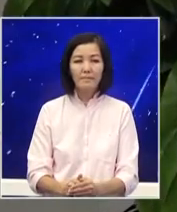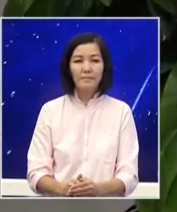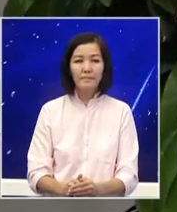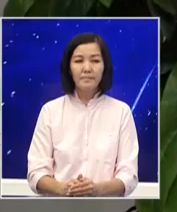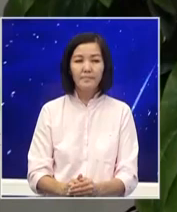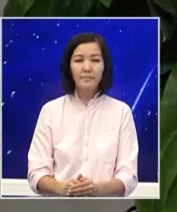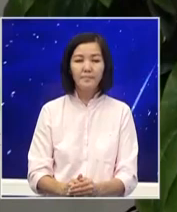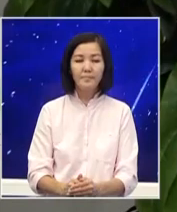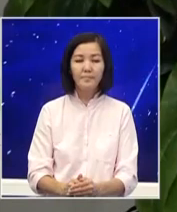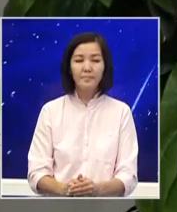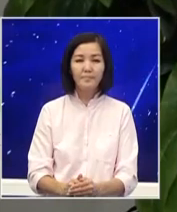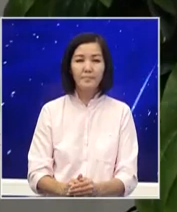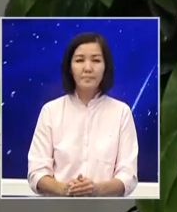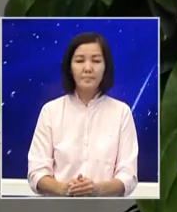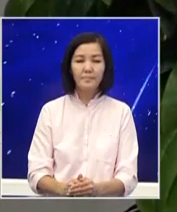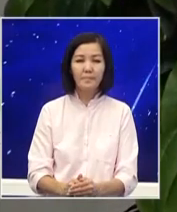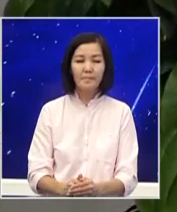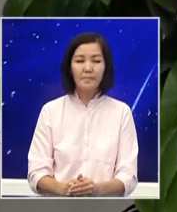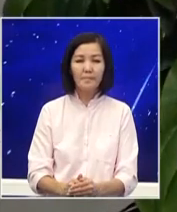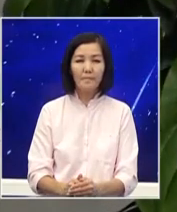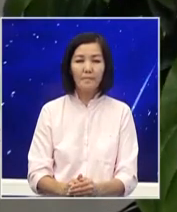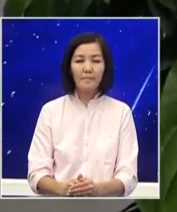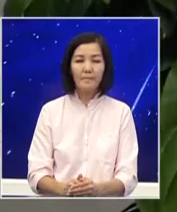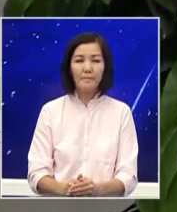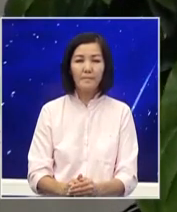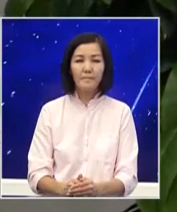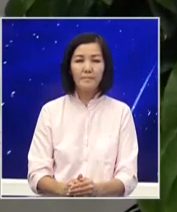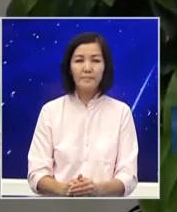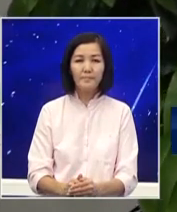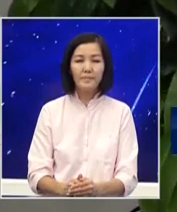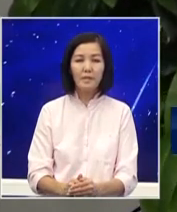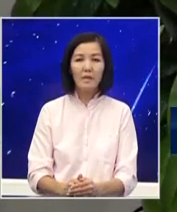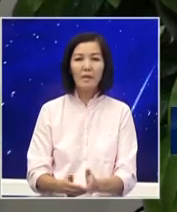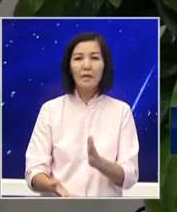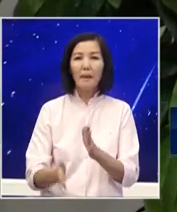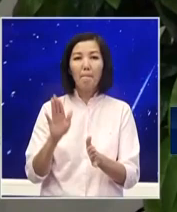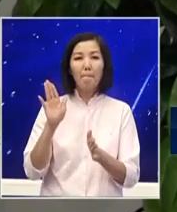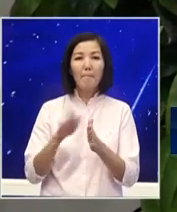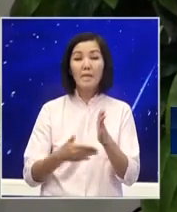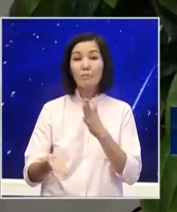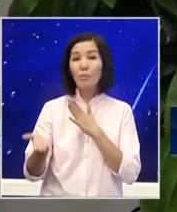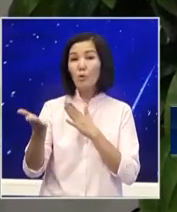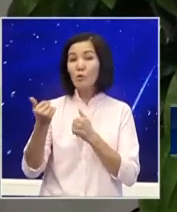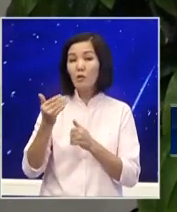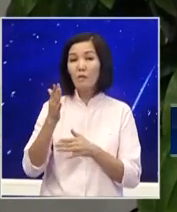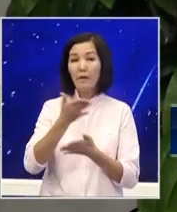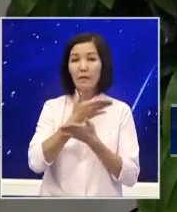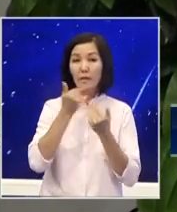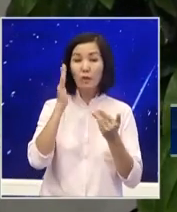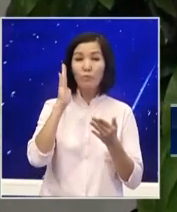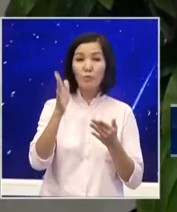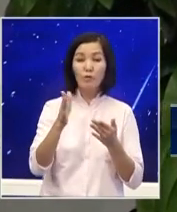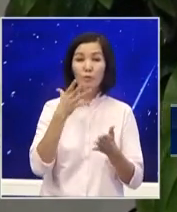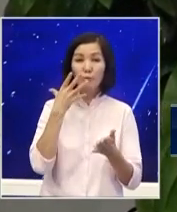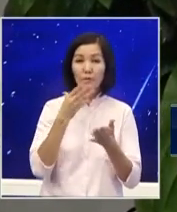реальным to refrain в тайнике тени тоненький тени без прошлого нет будущего каждый человек должен знать не только о своем